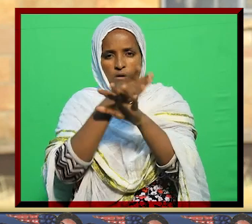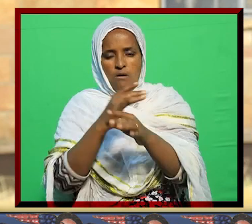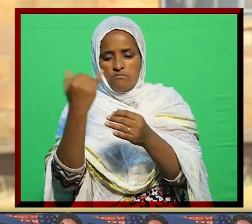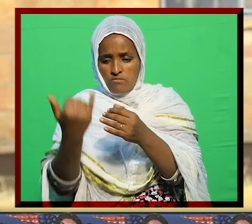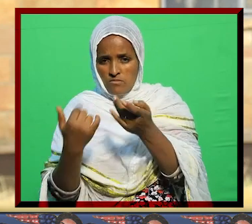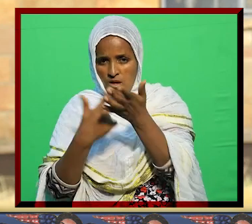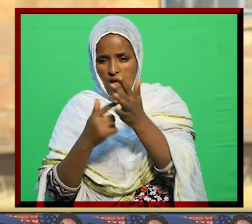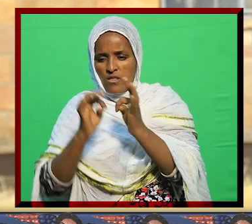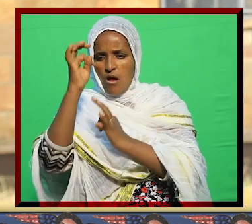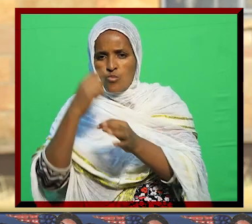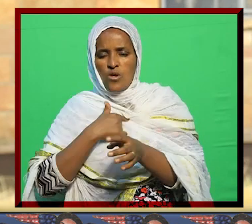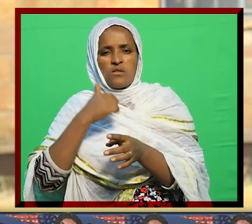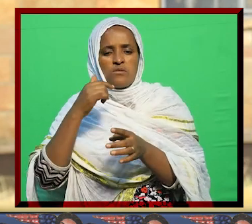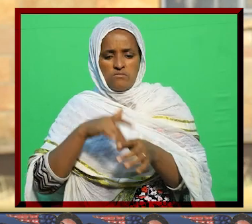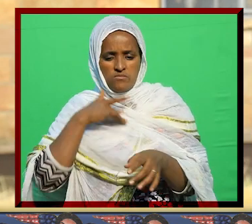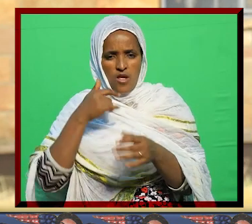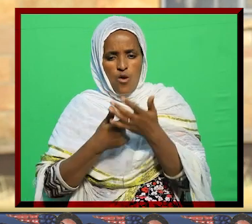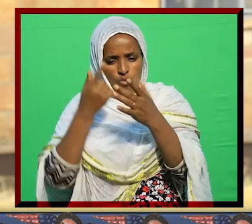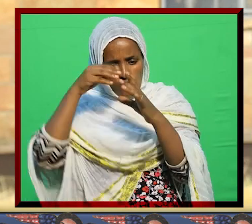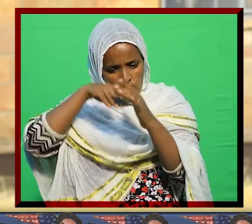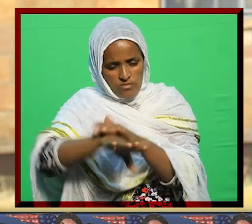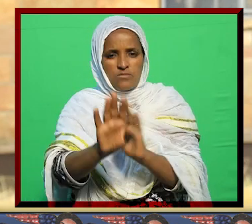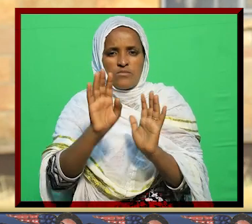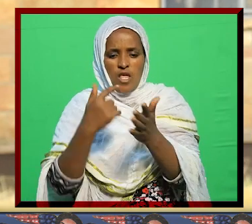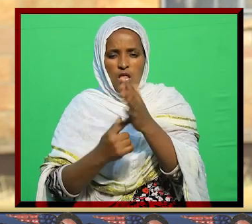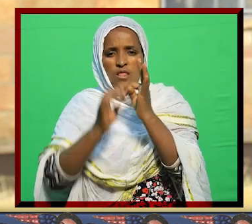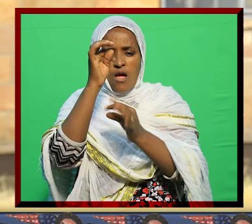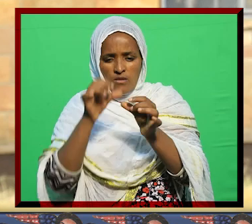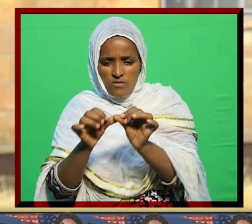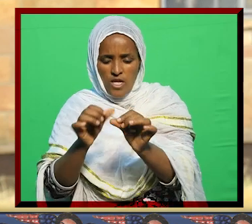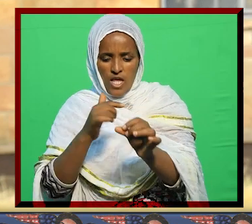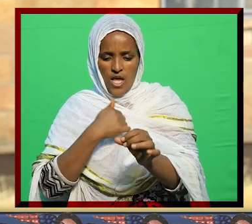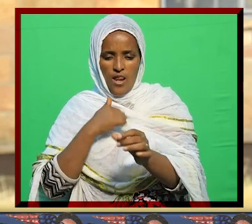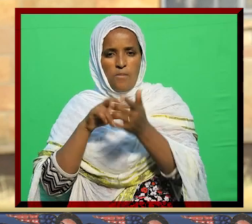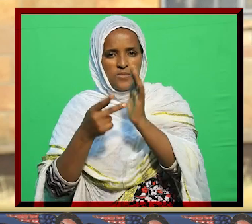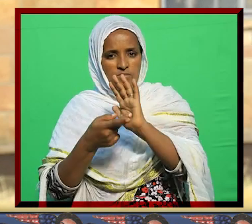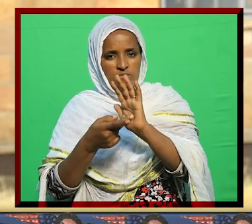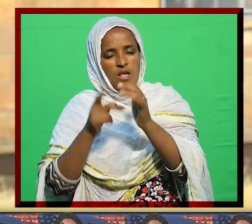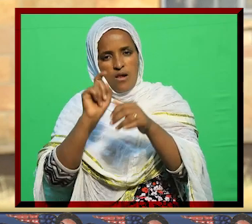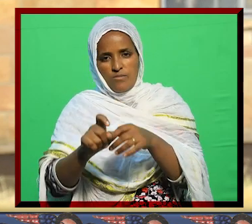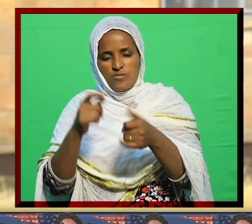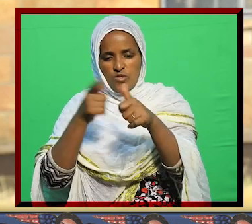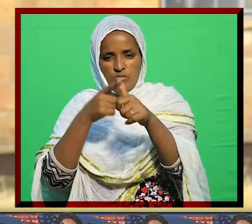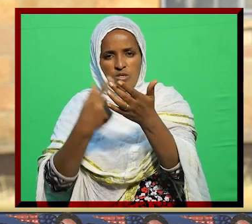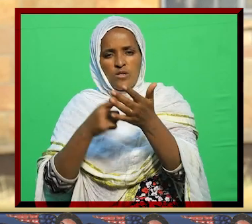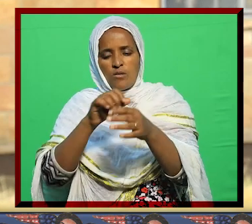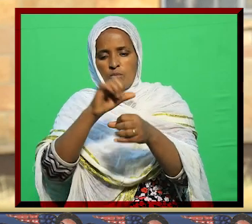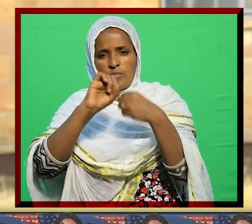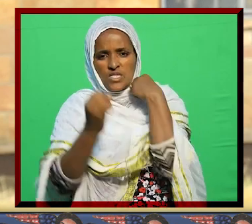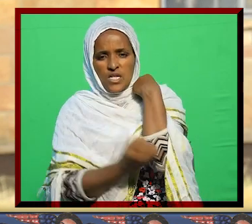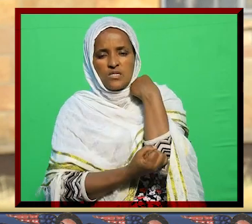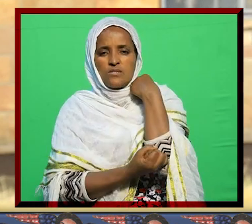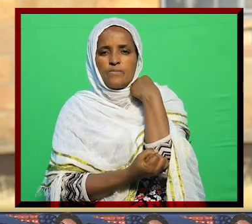ነው ካልን፣ ታሪኩ የኔ ነው ካልን ወደዚያ ውስጥ እንገባለን። ይህን ታሪክ ለማስቀጠል ይሄን የባይነት ያስፈልጋል። ሌላውም ደግሞ